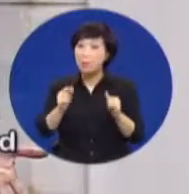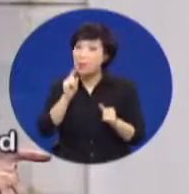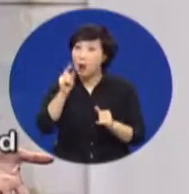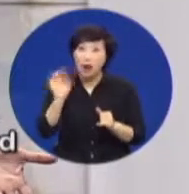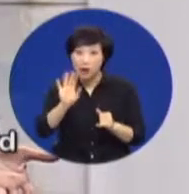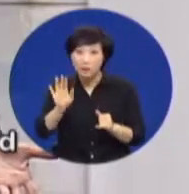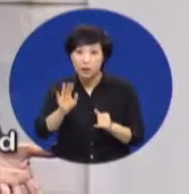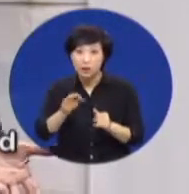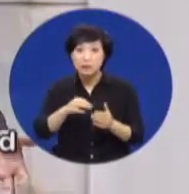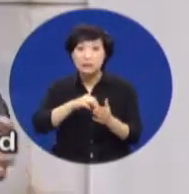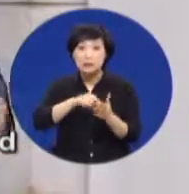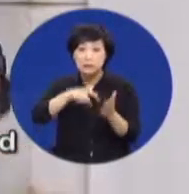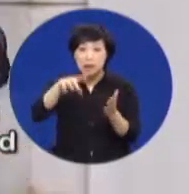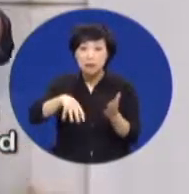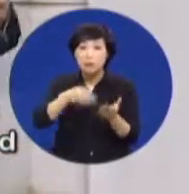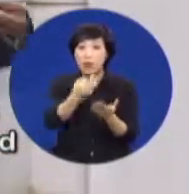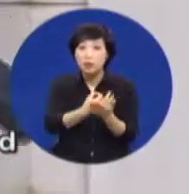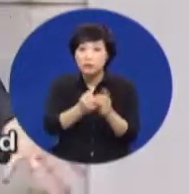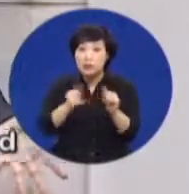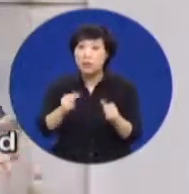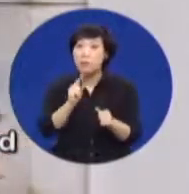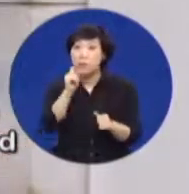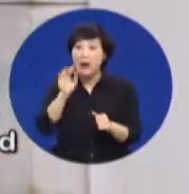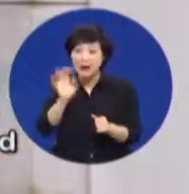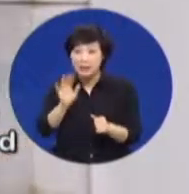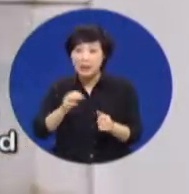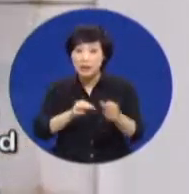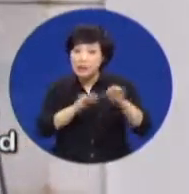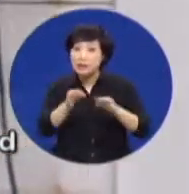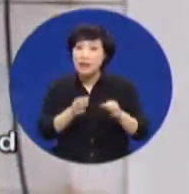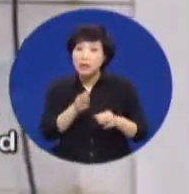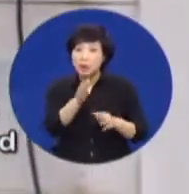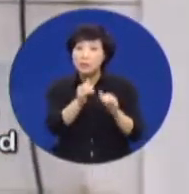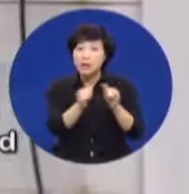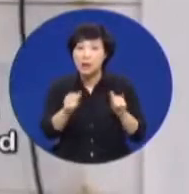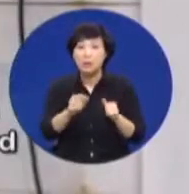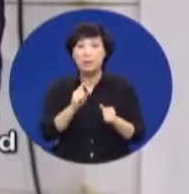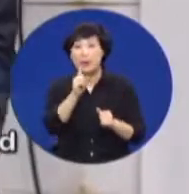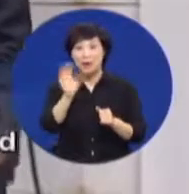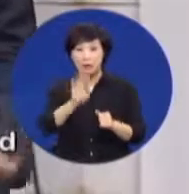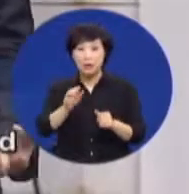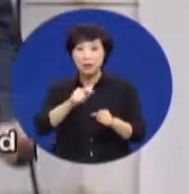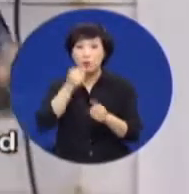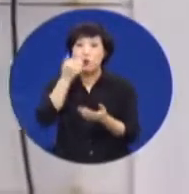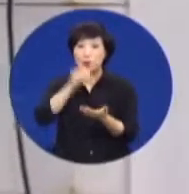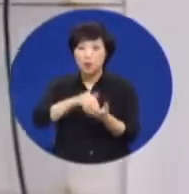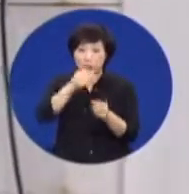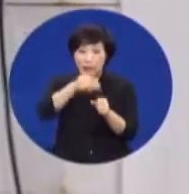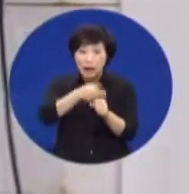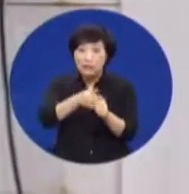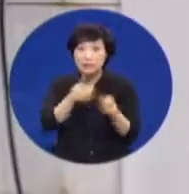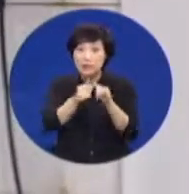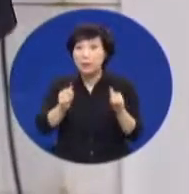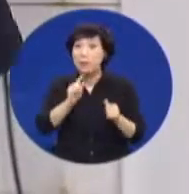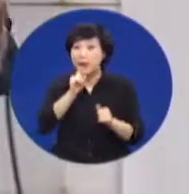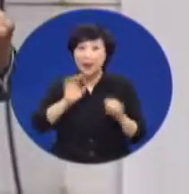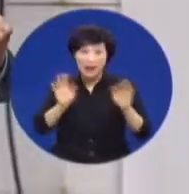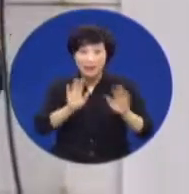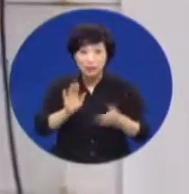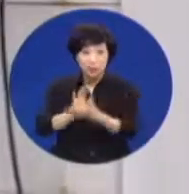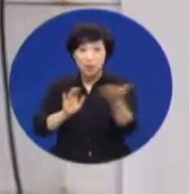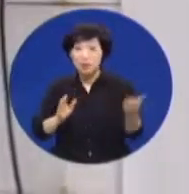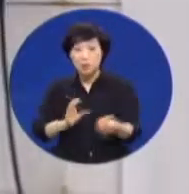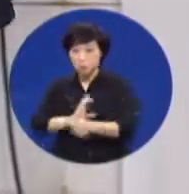아니오, 장사꾼의 말이 아니오, 소수쟁이의 말이 아니라 이